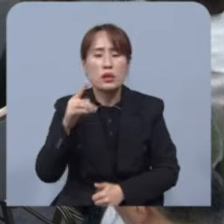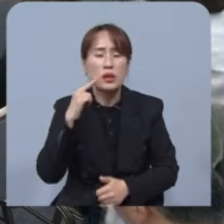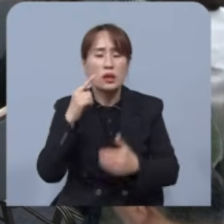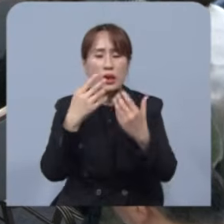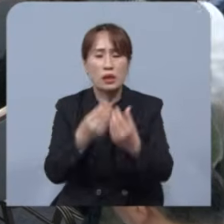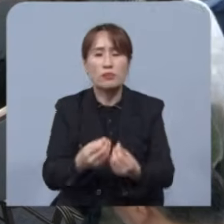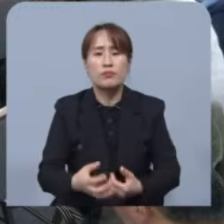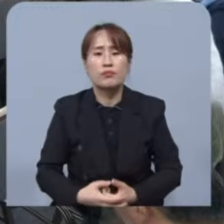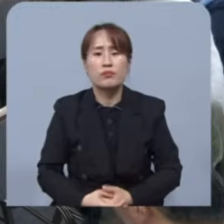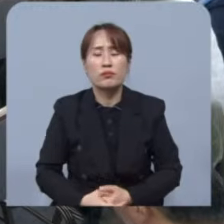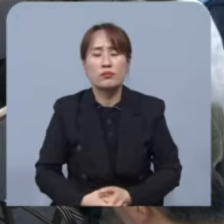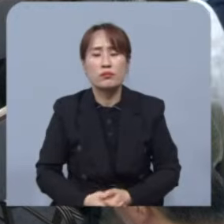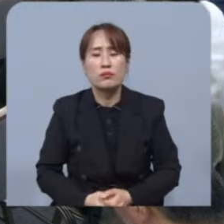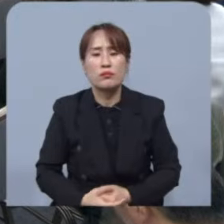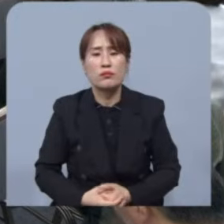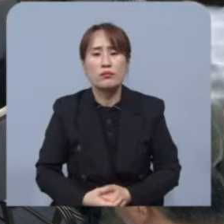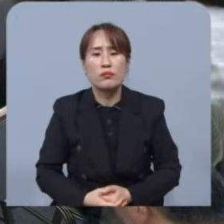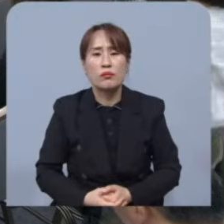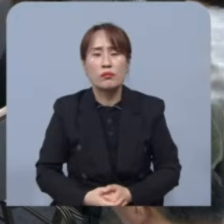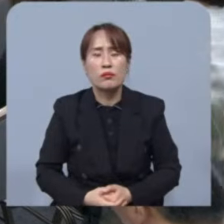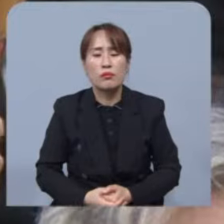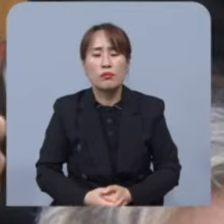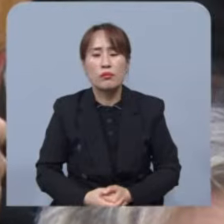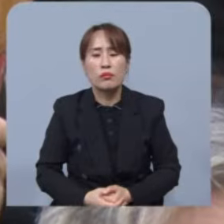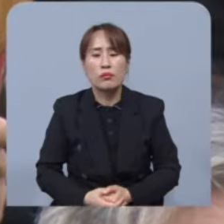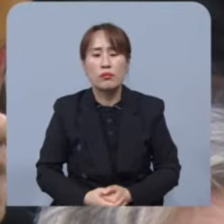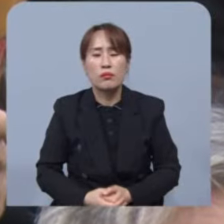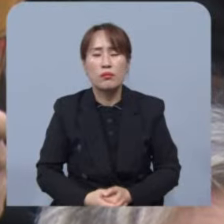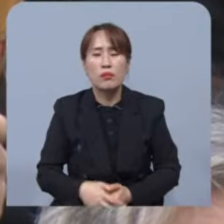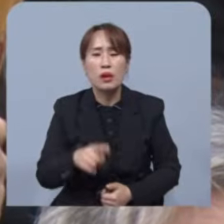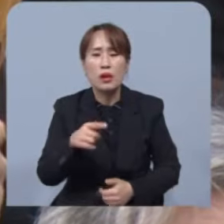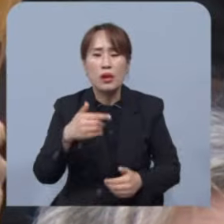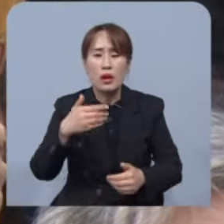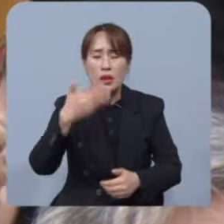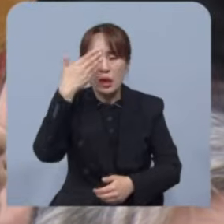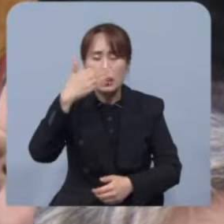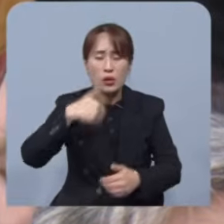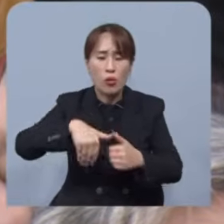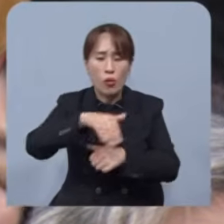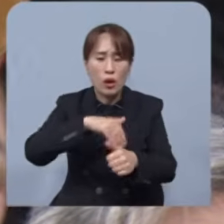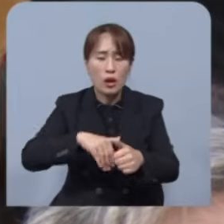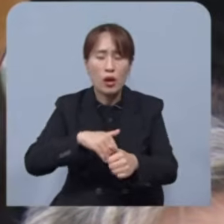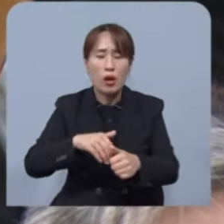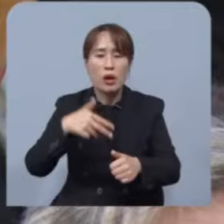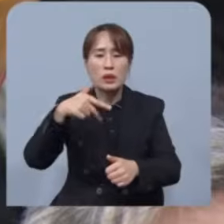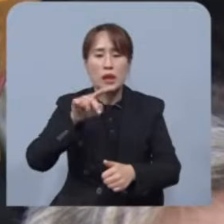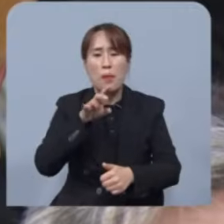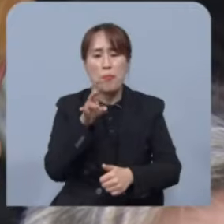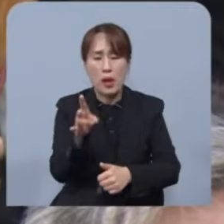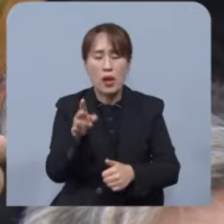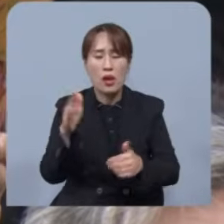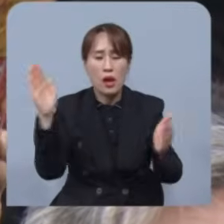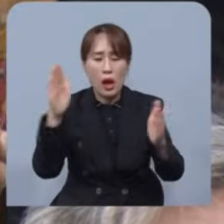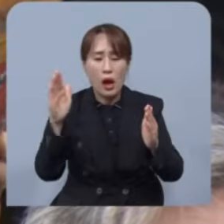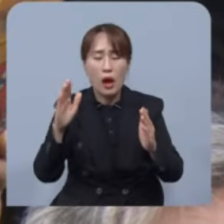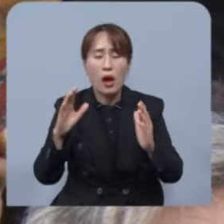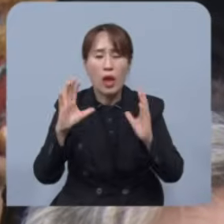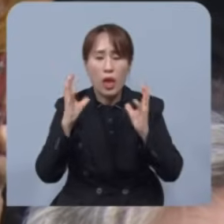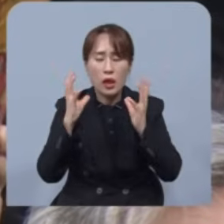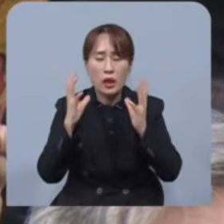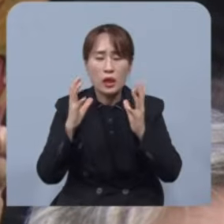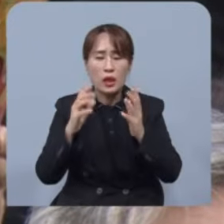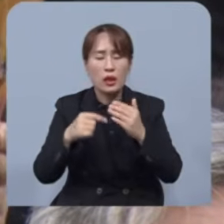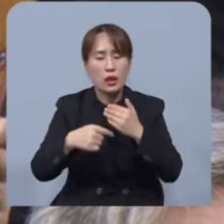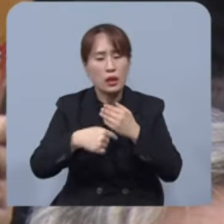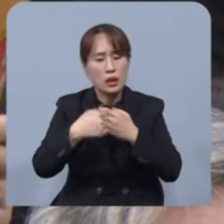들어 보겠습니다. 발화가 안 되고 낯선 환경에 예민한 자폐 스펙트럼 장애를 가진 저학년